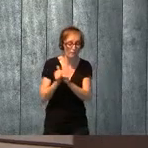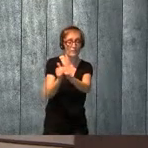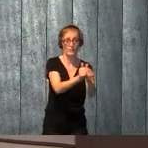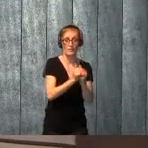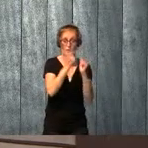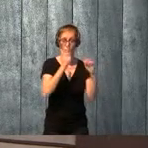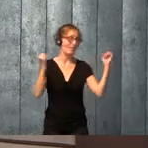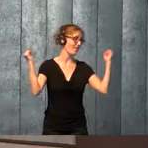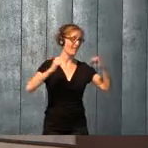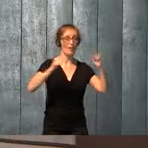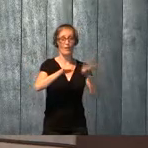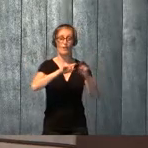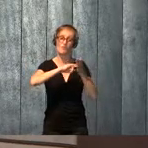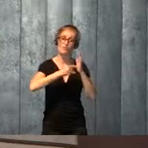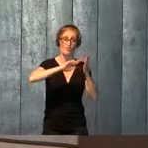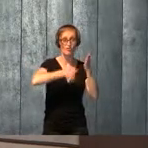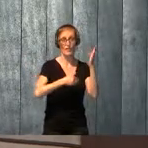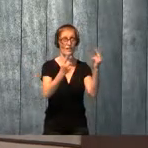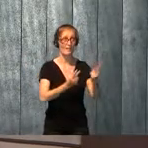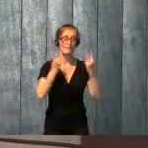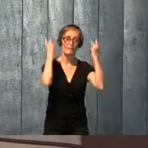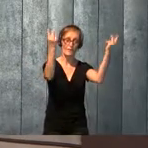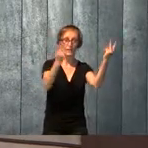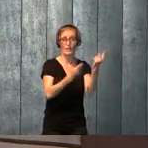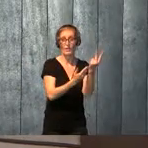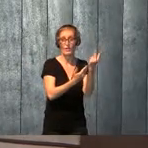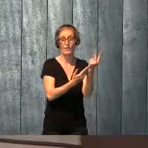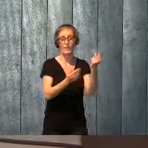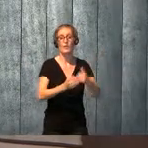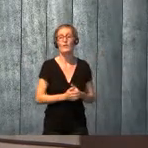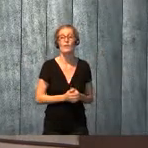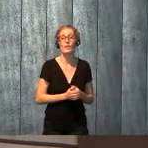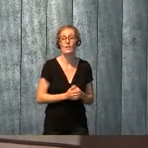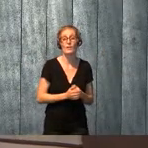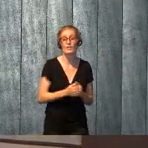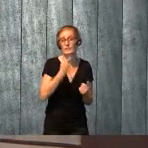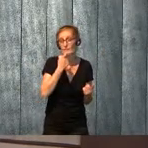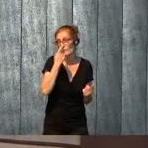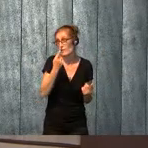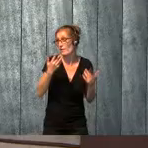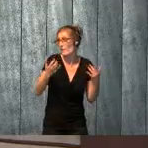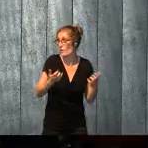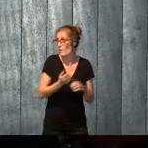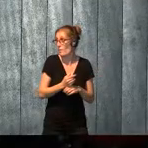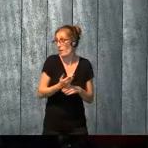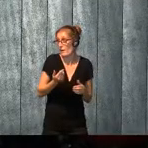valores y que uno de ellos sea la sostenibilidad ambiental. Merci, monsieur le maire. Madame Kanunikova, sur ces deux dernières questions.